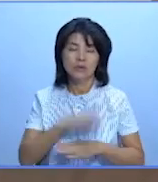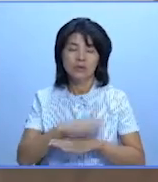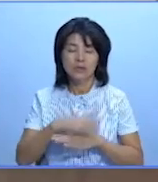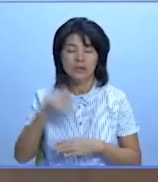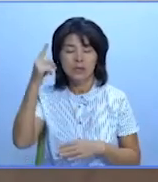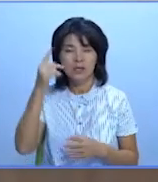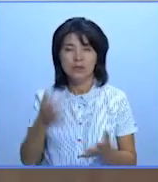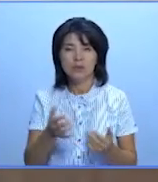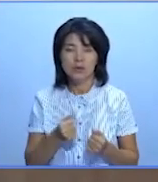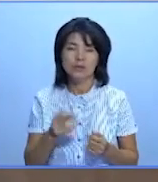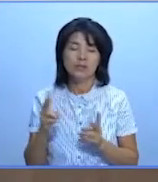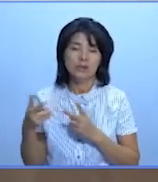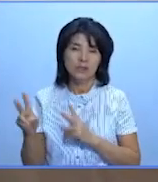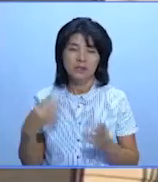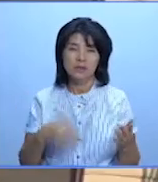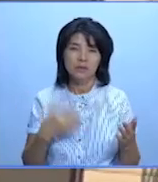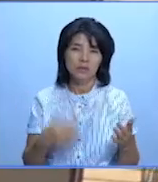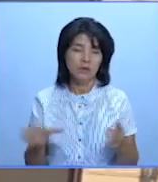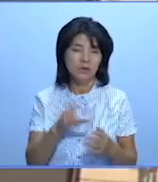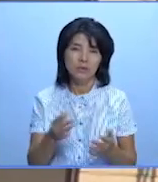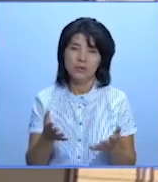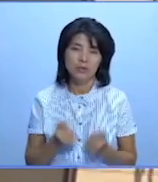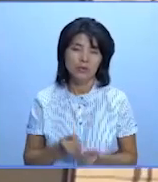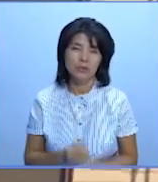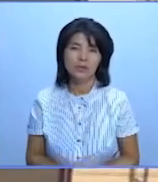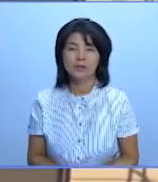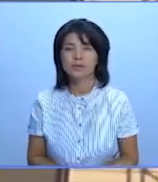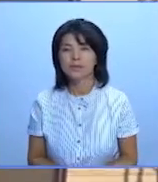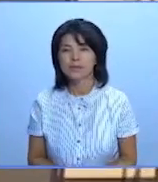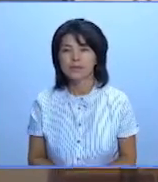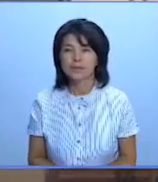үйірмелері бар. Айыл Мұрахымжанова, Әмір Ерланұлы, Ертіс Ақпарат, Аққола ауданынан.